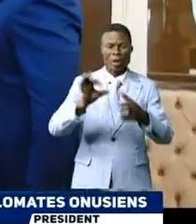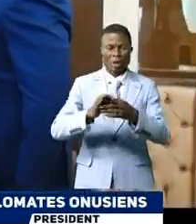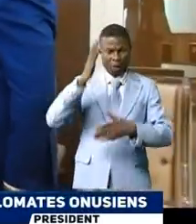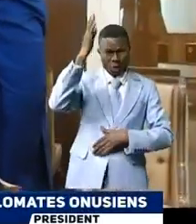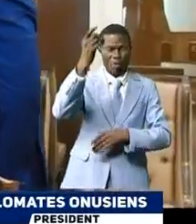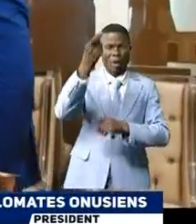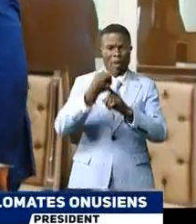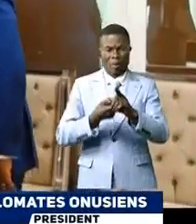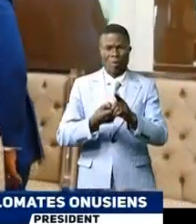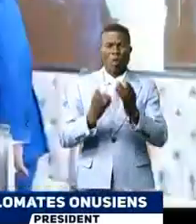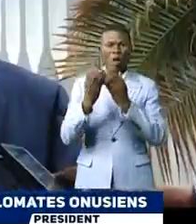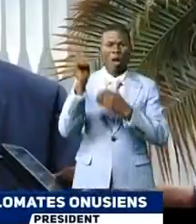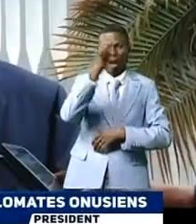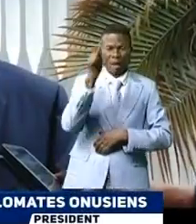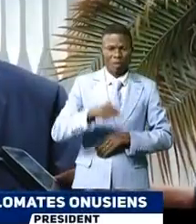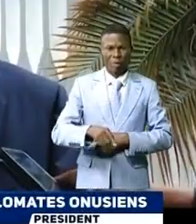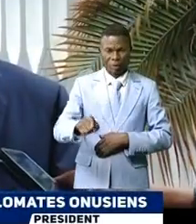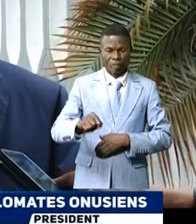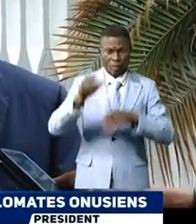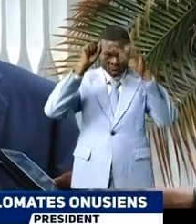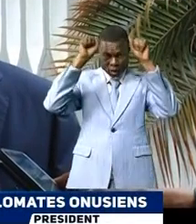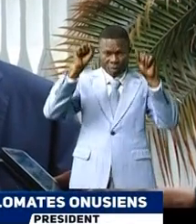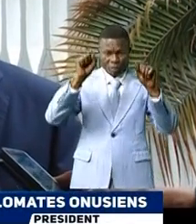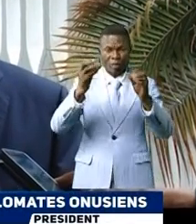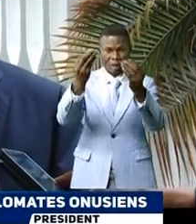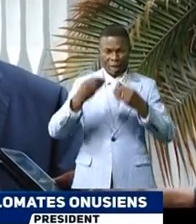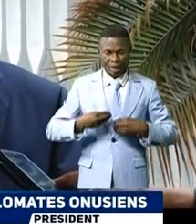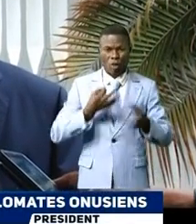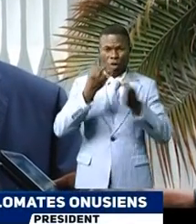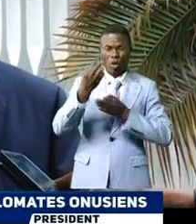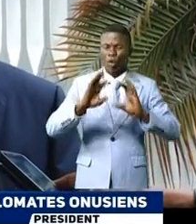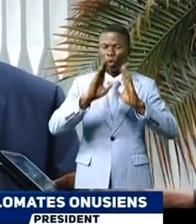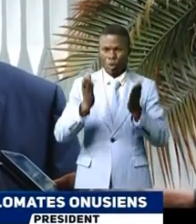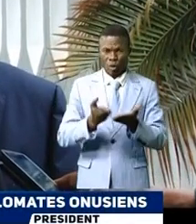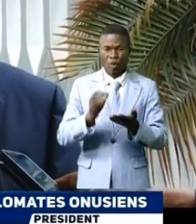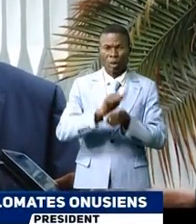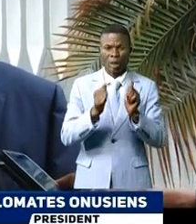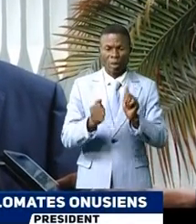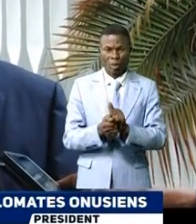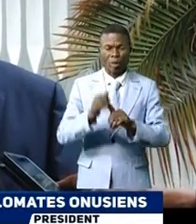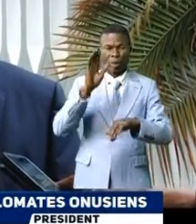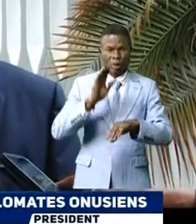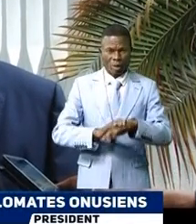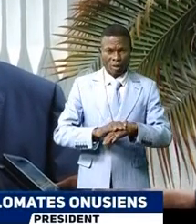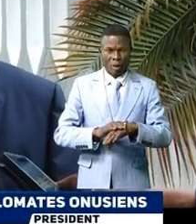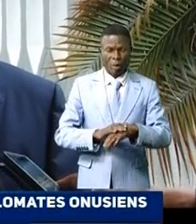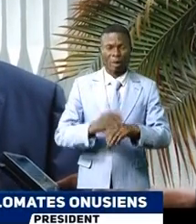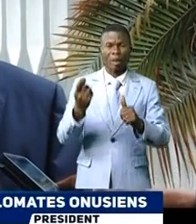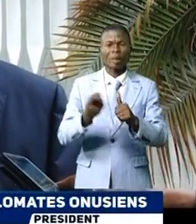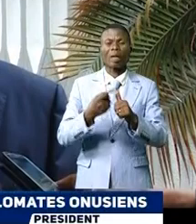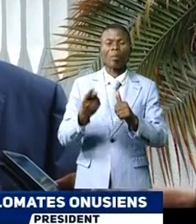27 avril. Le président nous a donné son analyse sur ce qui s'est passé et notamment